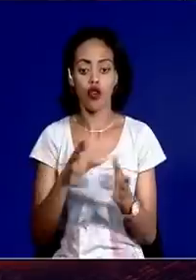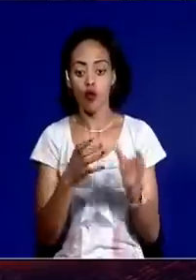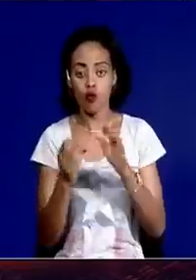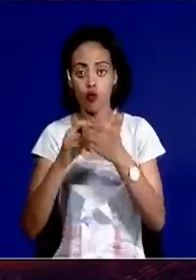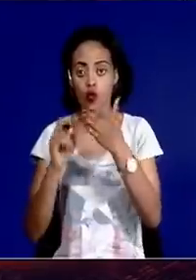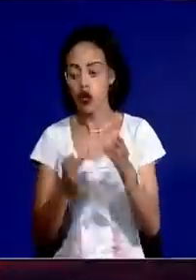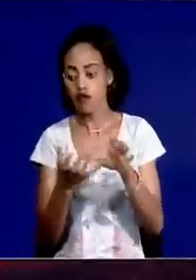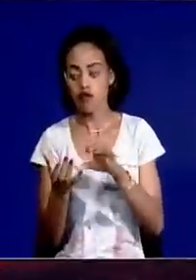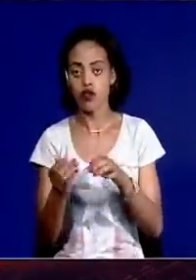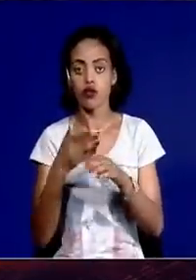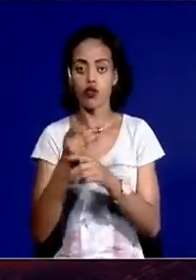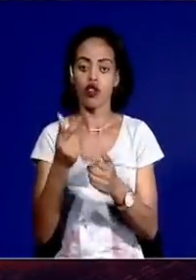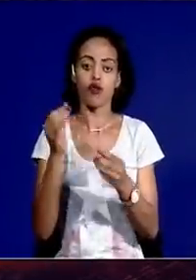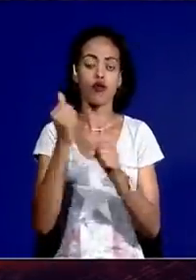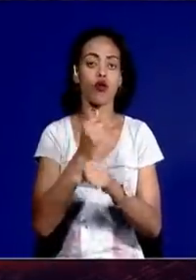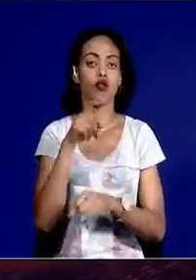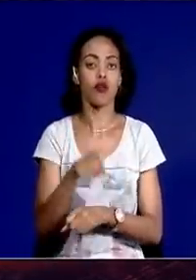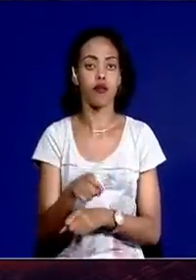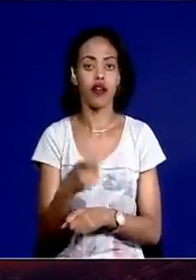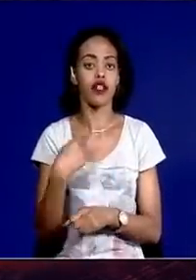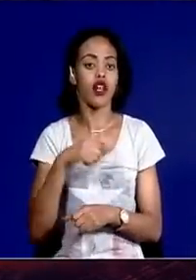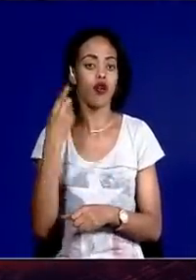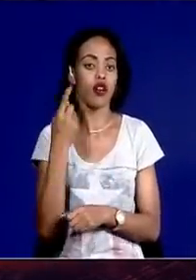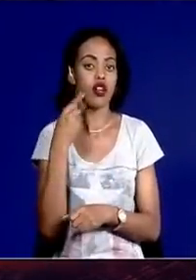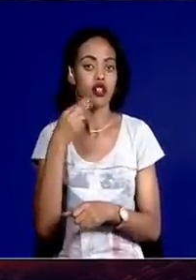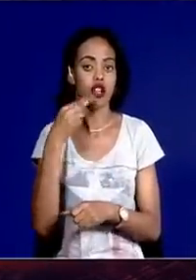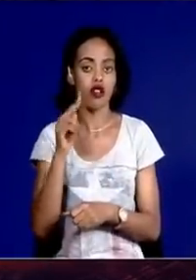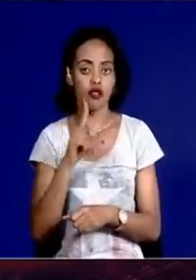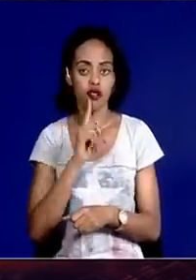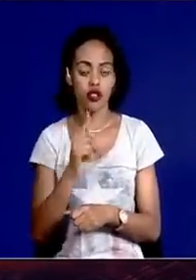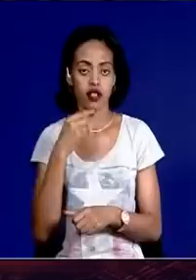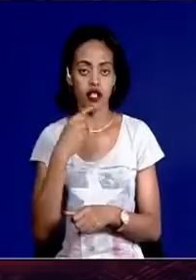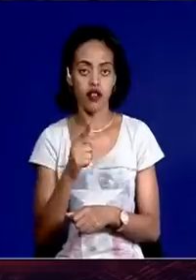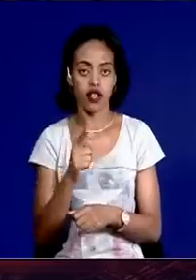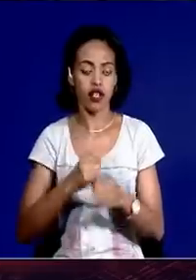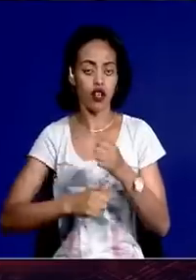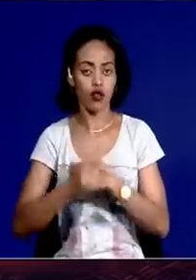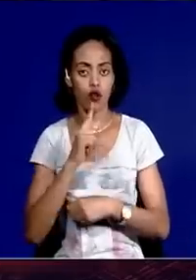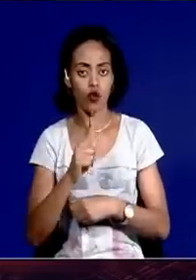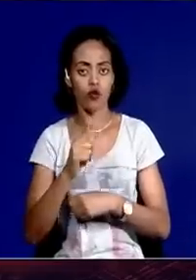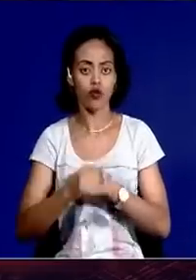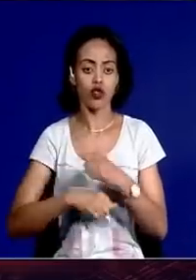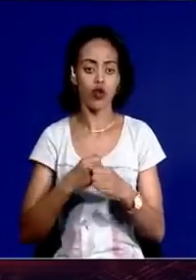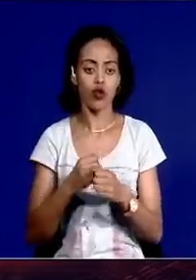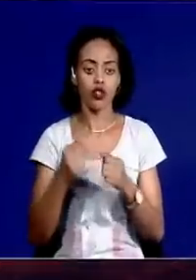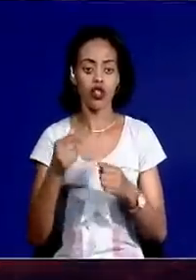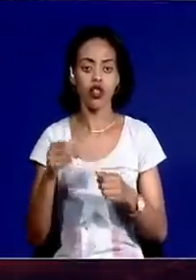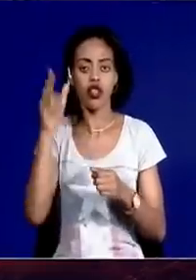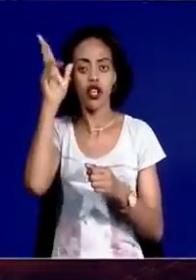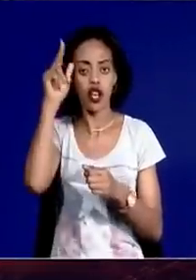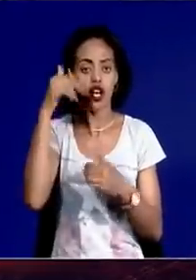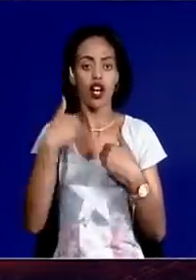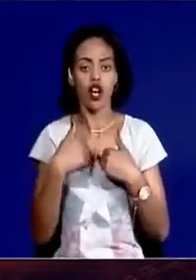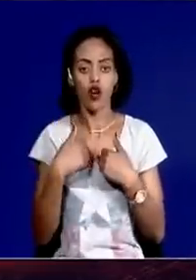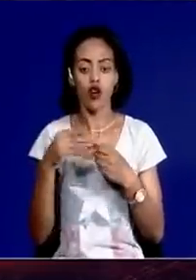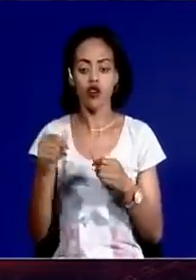እዩ ክኣቱ ዘለዎ ያው እቲ ህንፃ ኩሉ ግዜ ሕና ንናገር ኢና ምክንያቱ ሓደጋ ቃልዕ እዩ ቆልዕዮ ክጫቱ ጋሪ ጎያ ናብ ተሓሸዋ